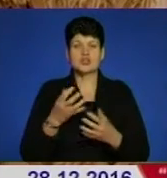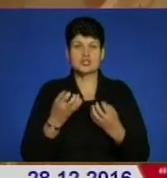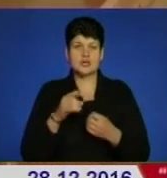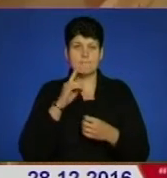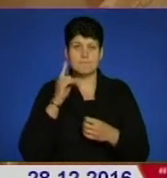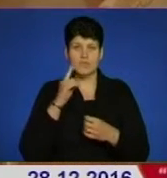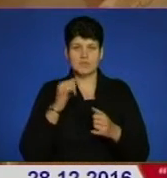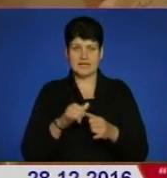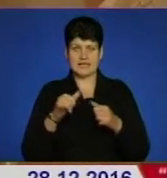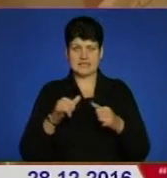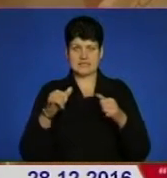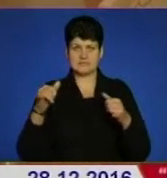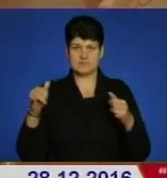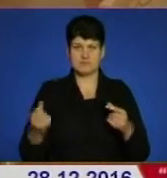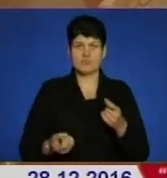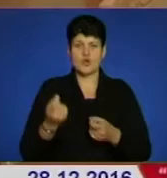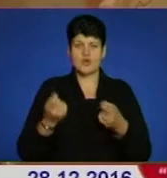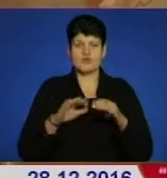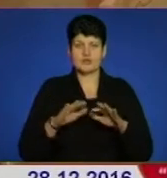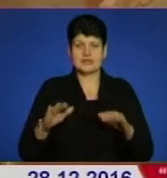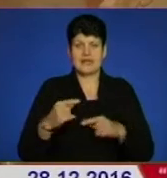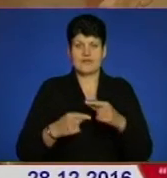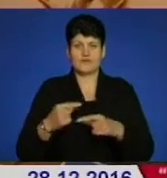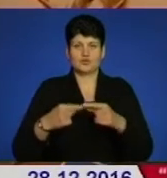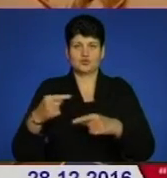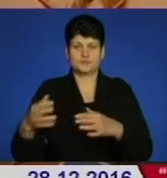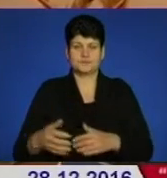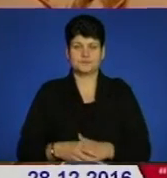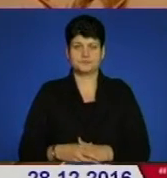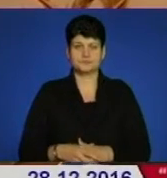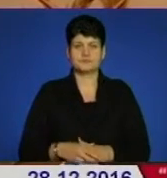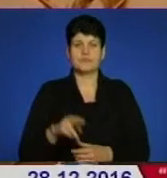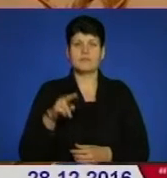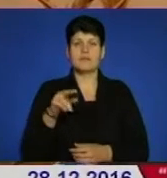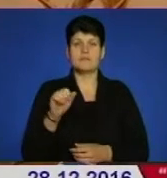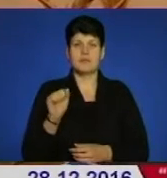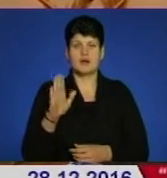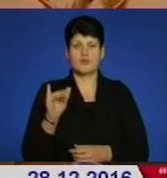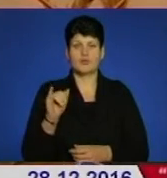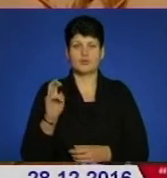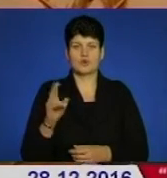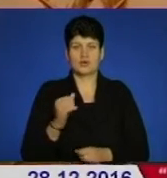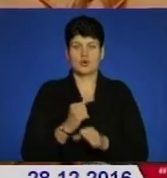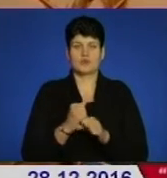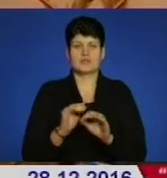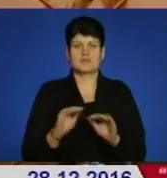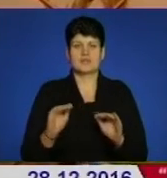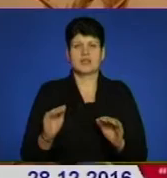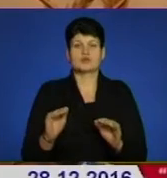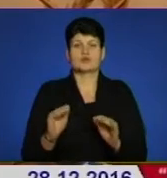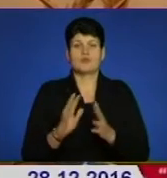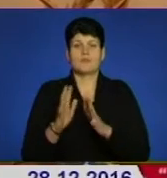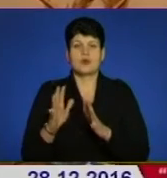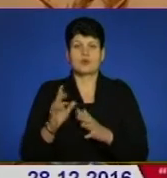І збільшується з появою дітей, внуків та правнуків. Павуки виготовляють в дитячому парку «Лісова пісня» –